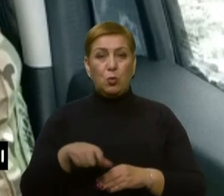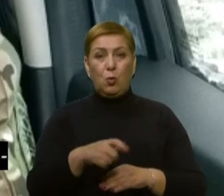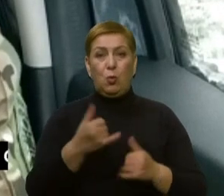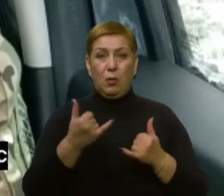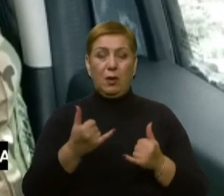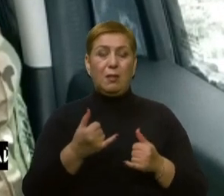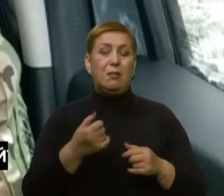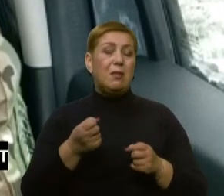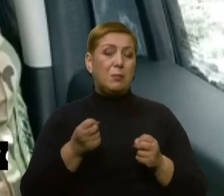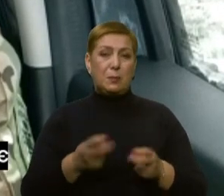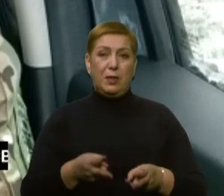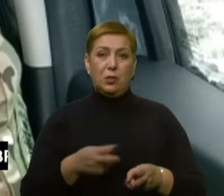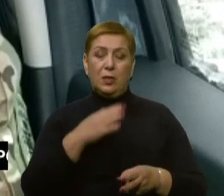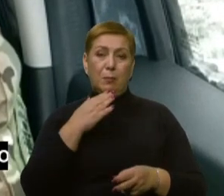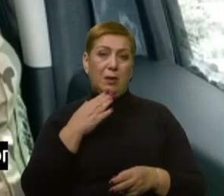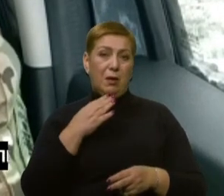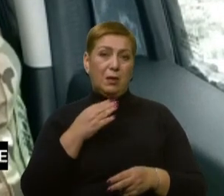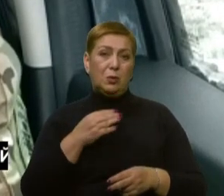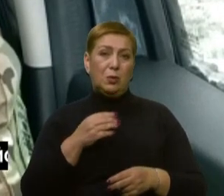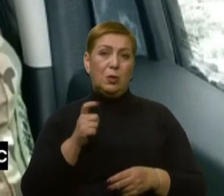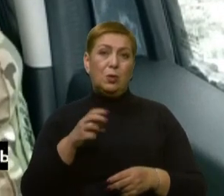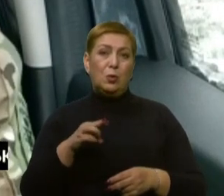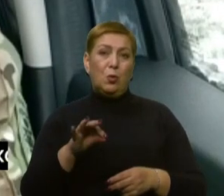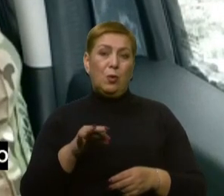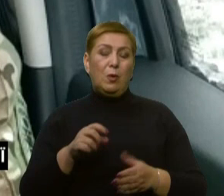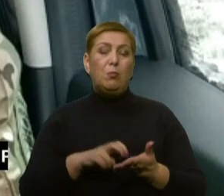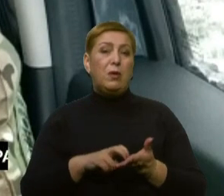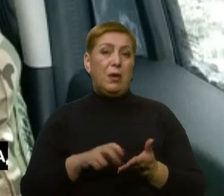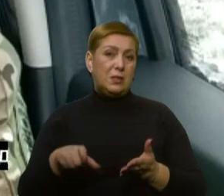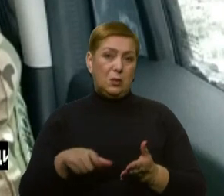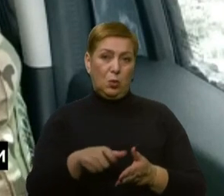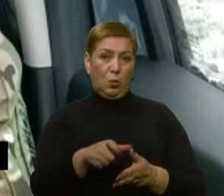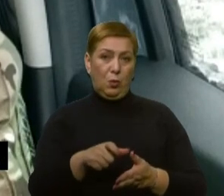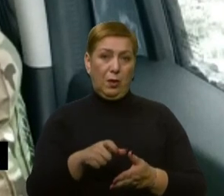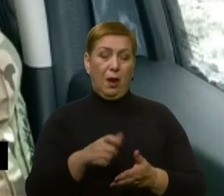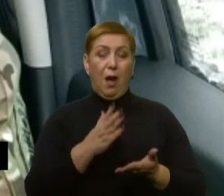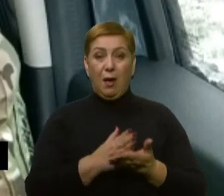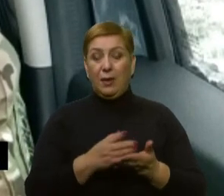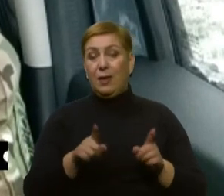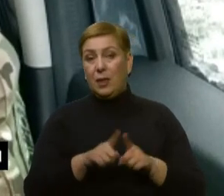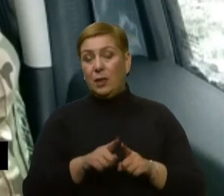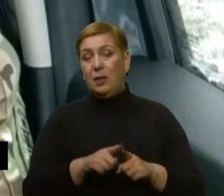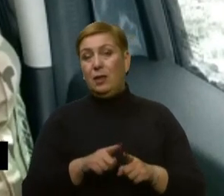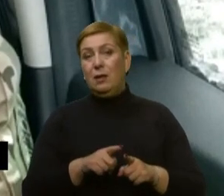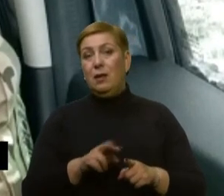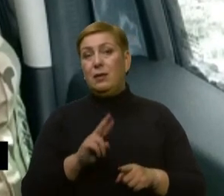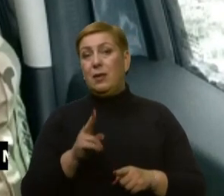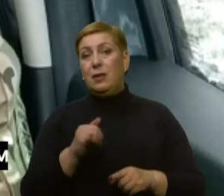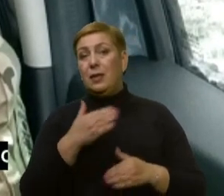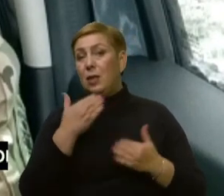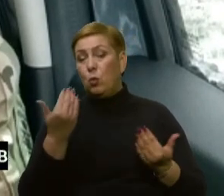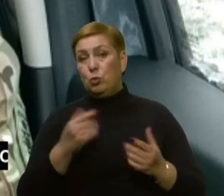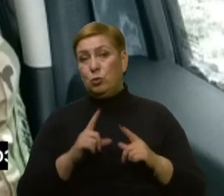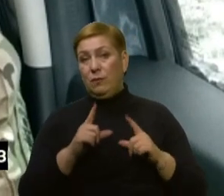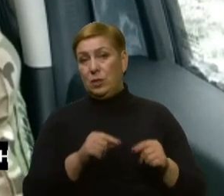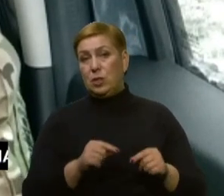хто з них, ну, відверто кажучи, просто бояться дороги. Ну, а є такі, які просто, ну, не хочуть виїжджати.